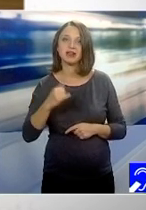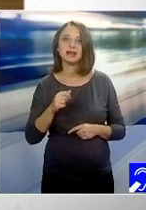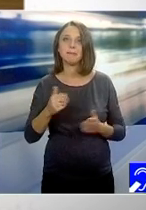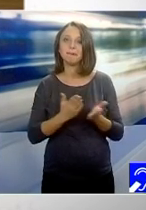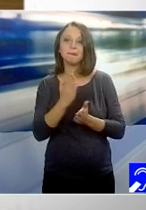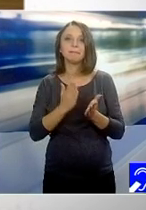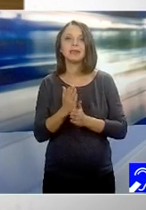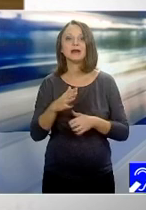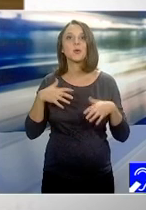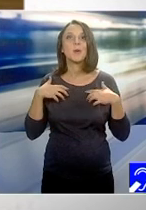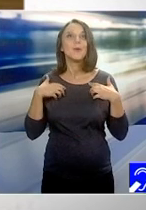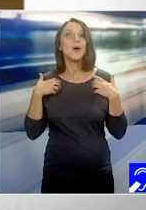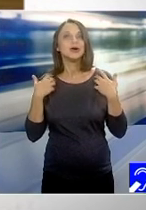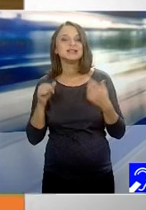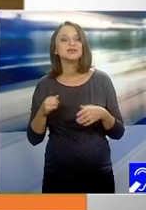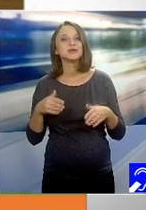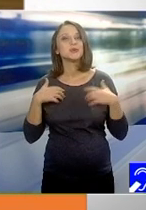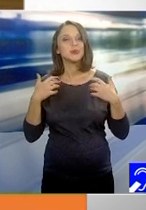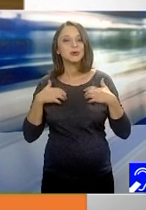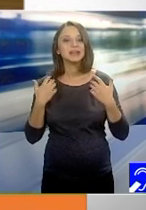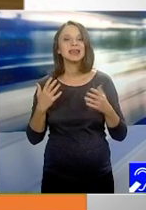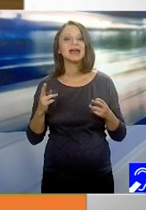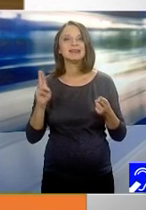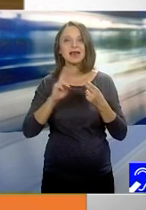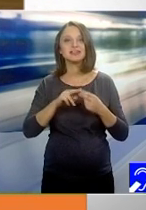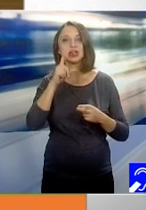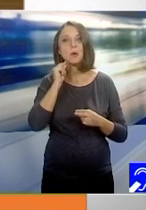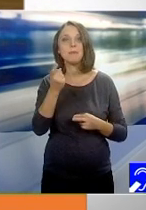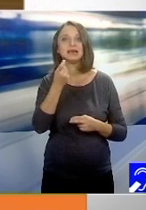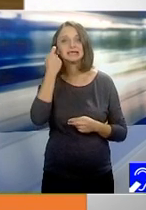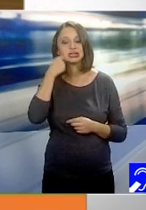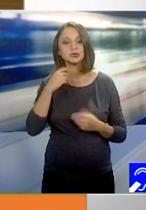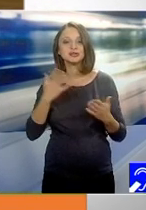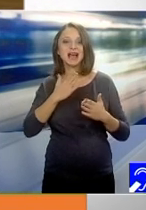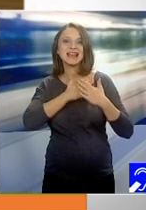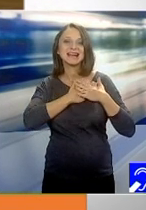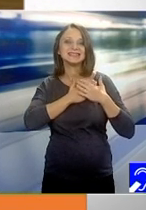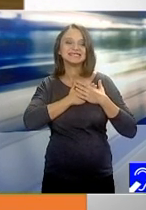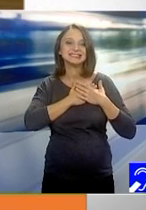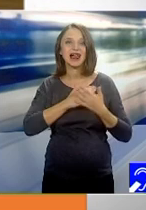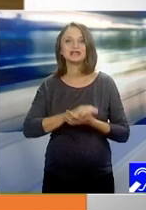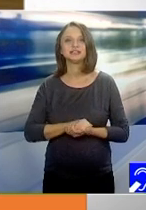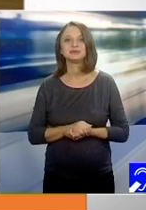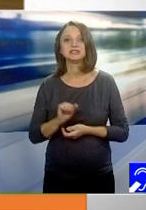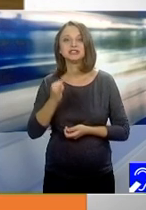dată cu emoții și cu bucuria de a întâlni clujenii care ni sunt tare dragi și știm